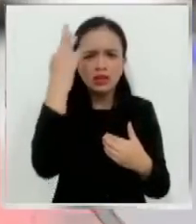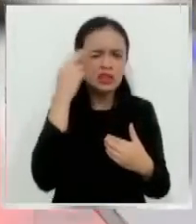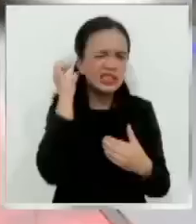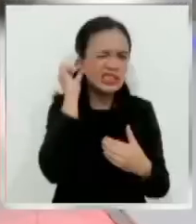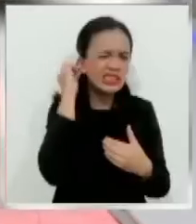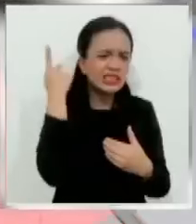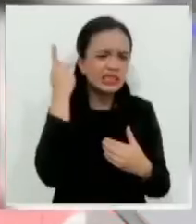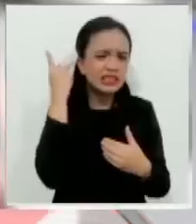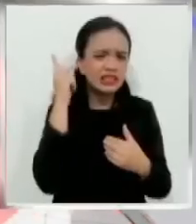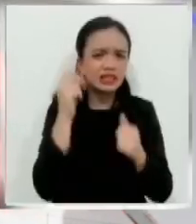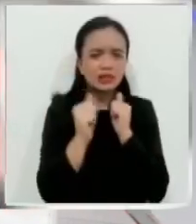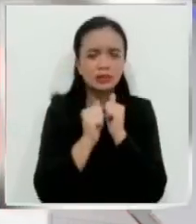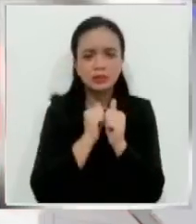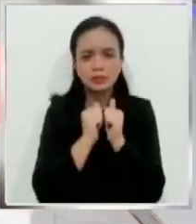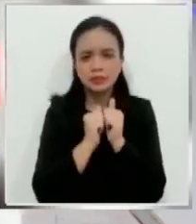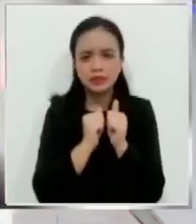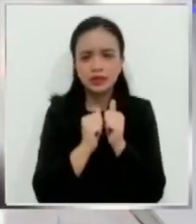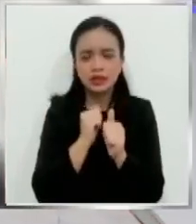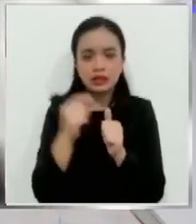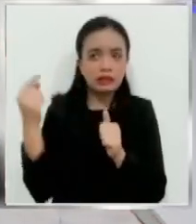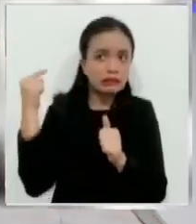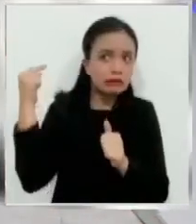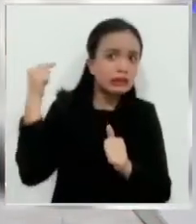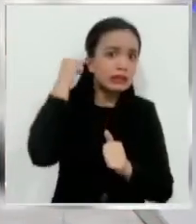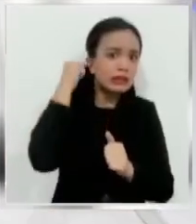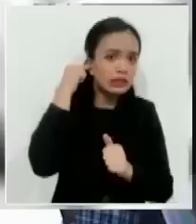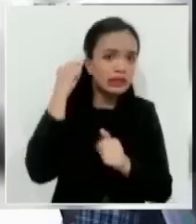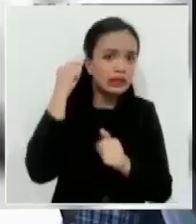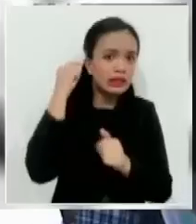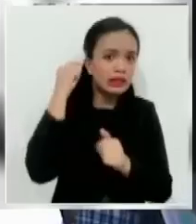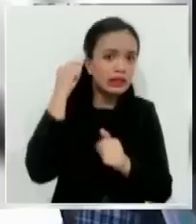o centipede pumasok sa tenga ng paslit.